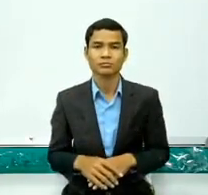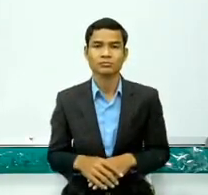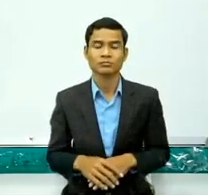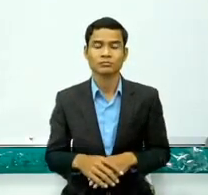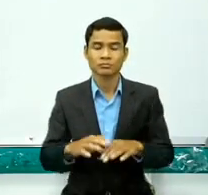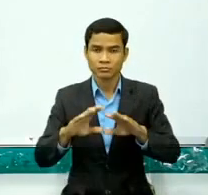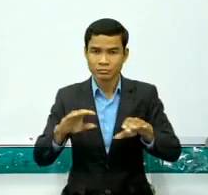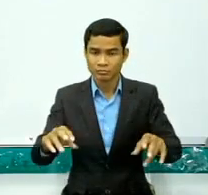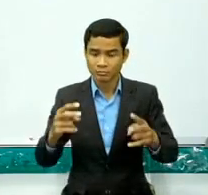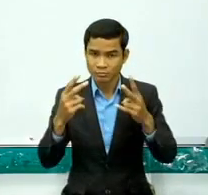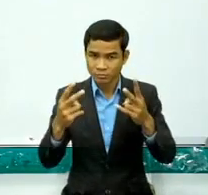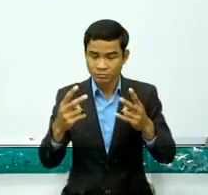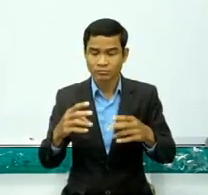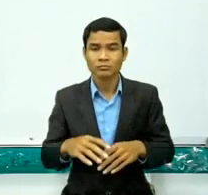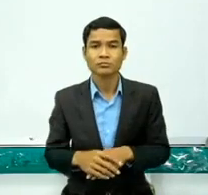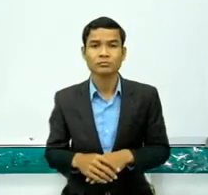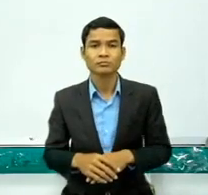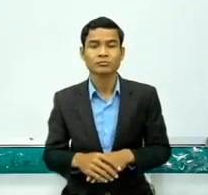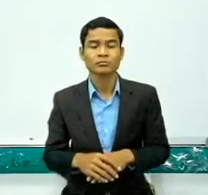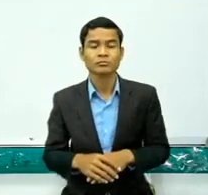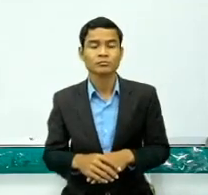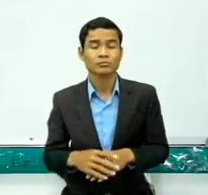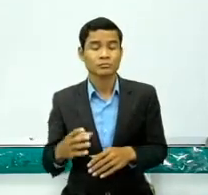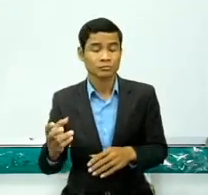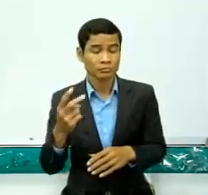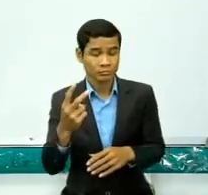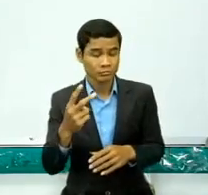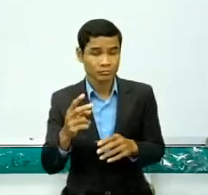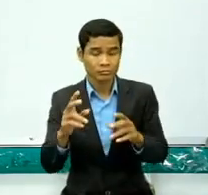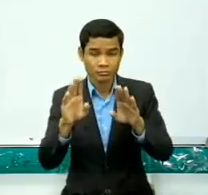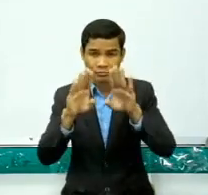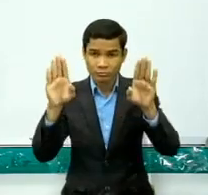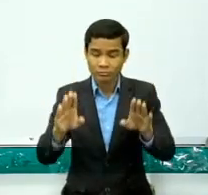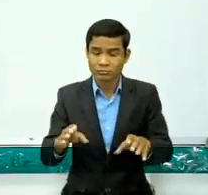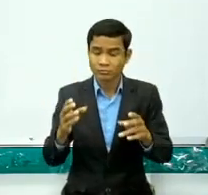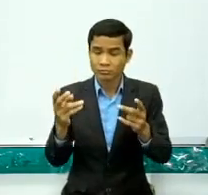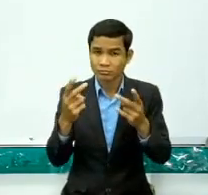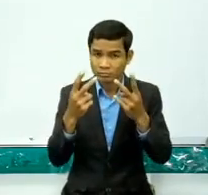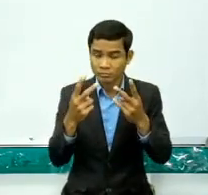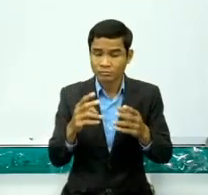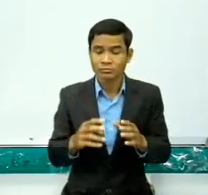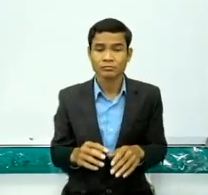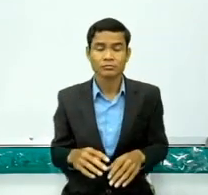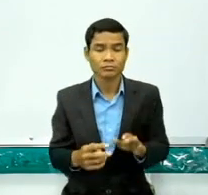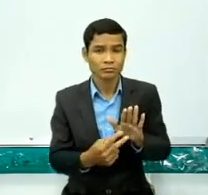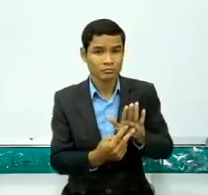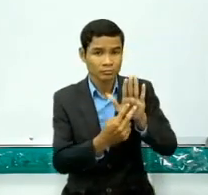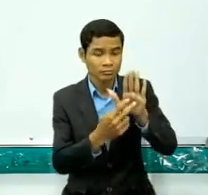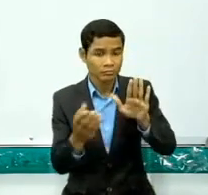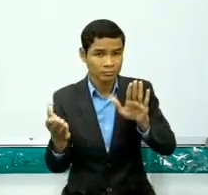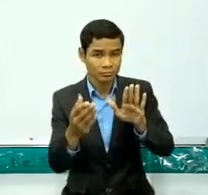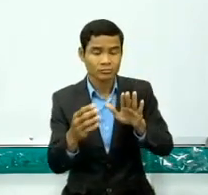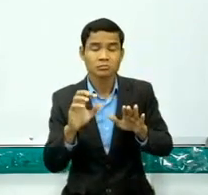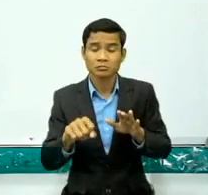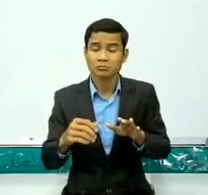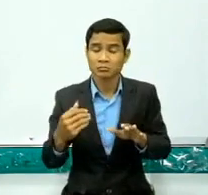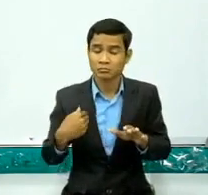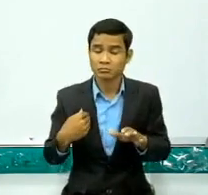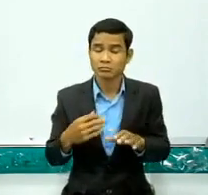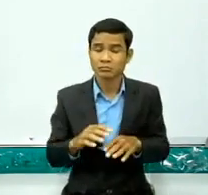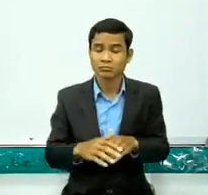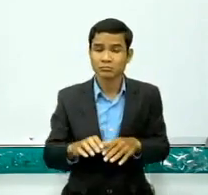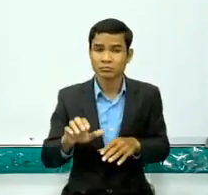កូននឹកឡើងចាដើម្បីផ្ទៀងផ្ទាត់ជាមួយអ្នកគ្រូនៅលើក្តារខៀនណាចាឈើគឺមានអក្សរ